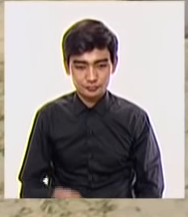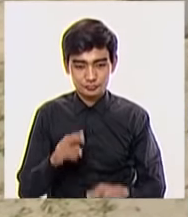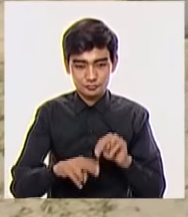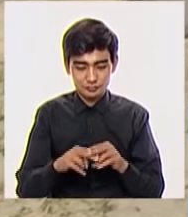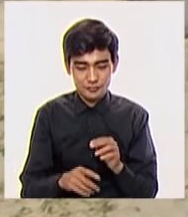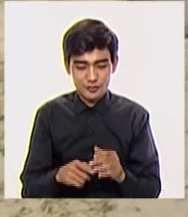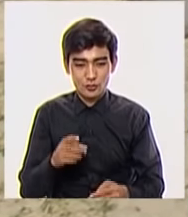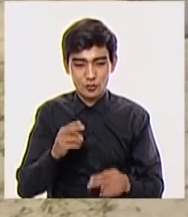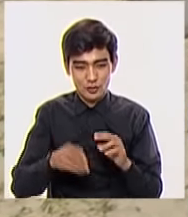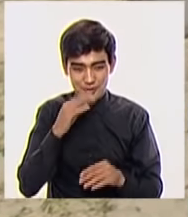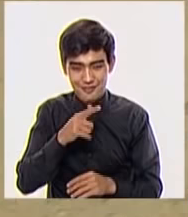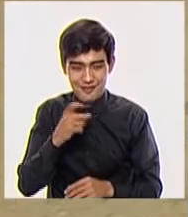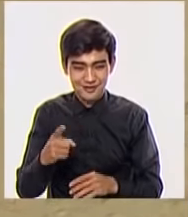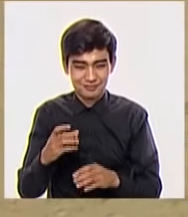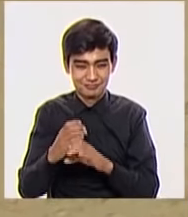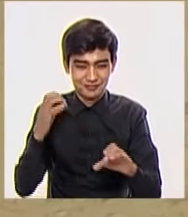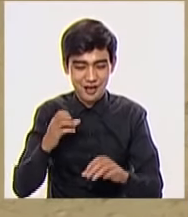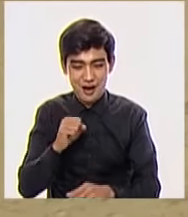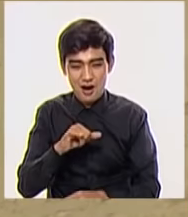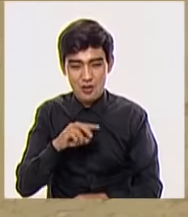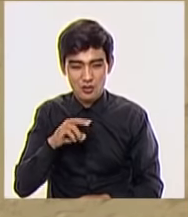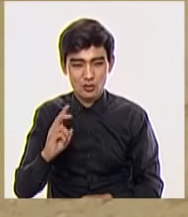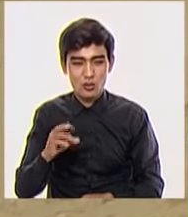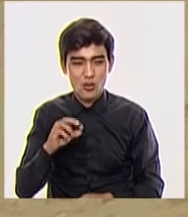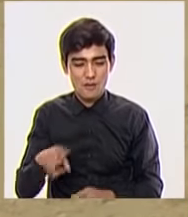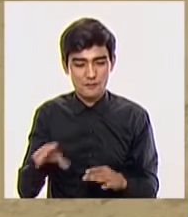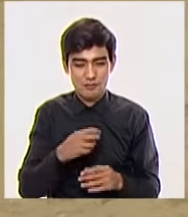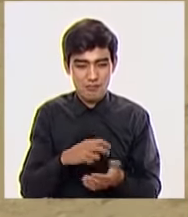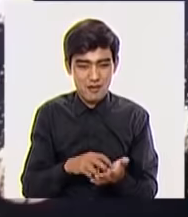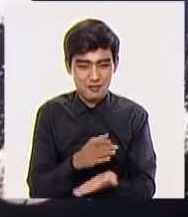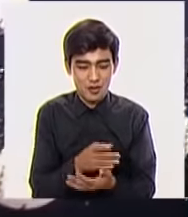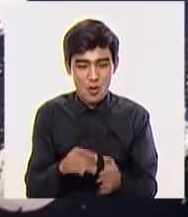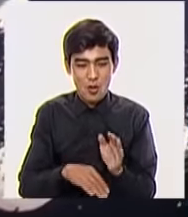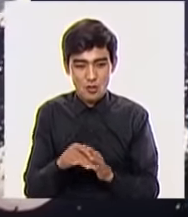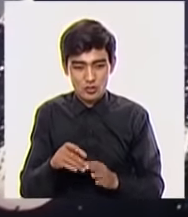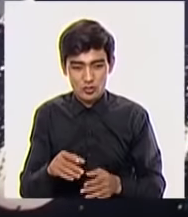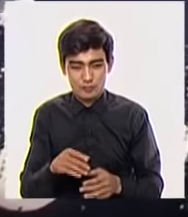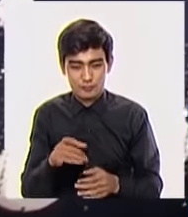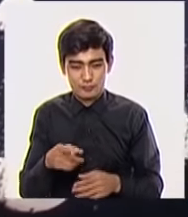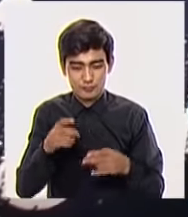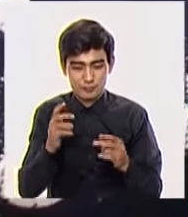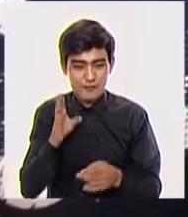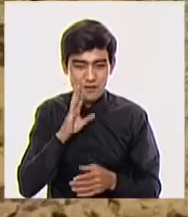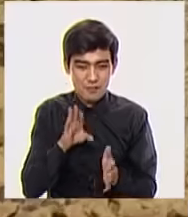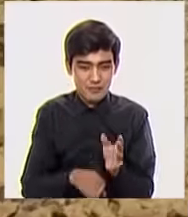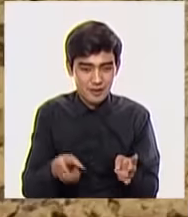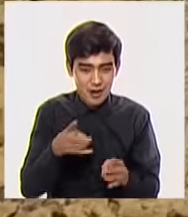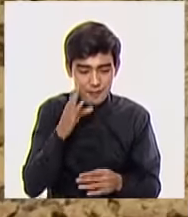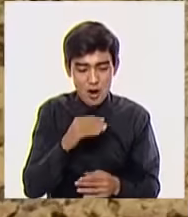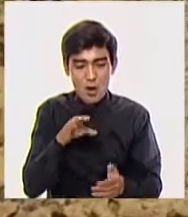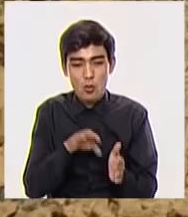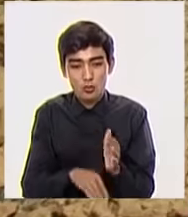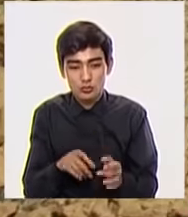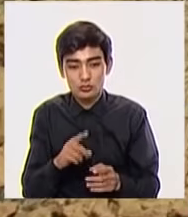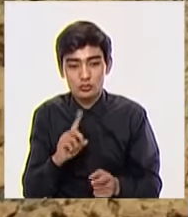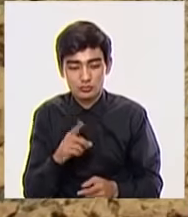строительства выстраданного газопровода в Аули-Иколе теперь ждут с опаской. Люди говорят, что в лучшем случае рискуют остаться без воды, а в худшем – взлететь